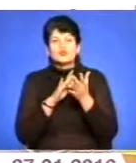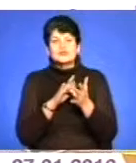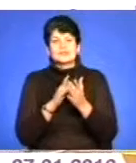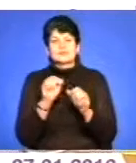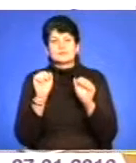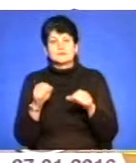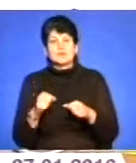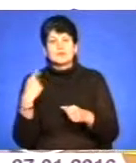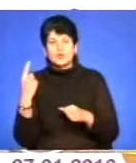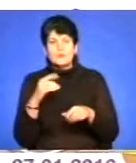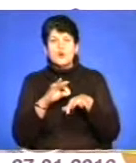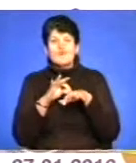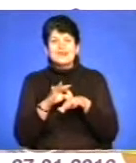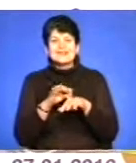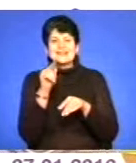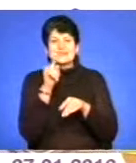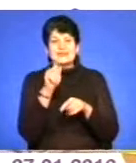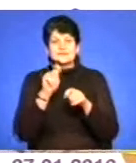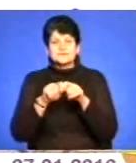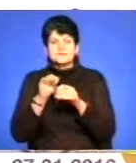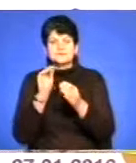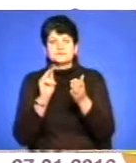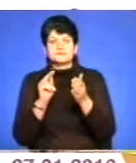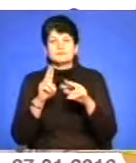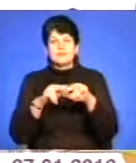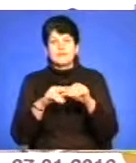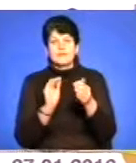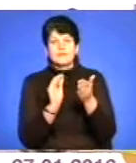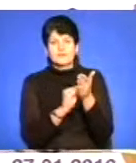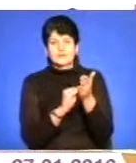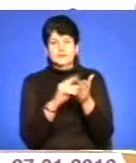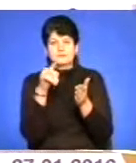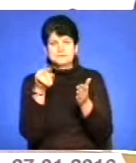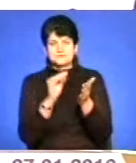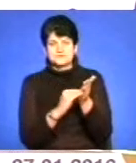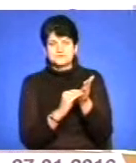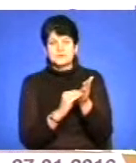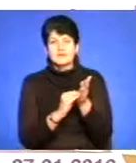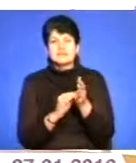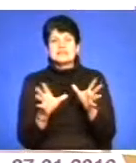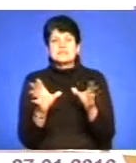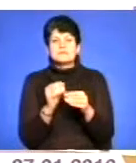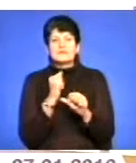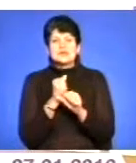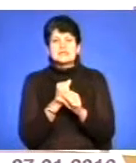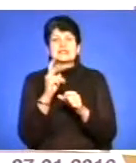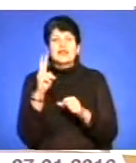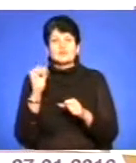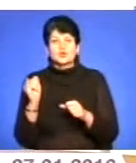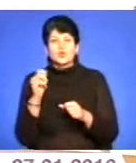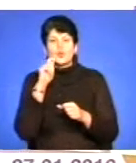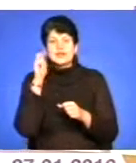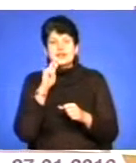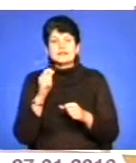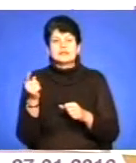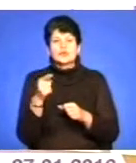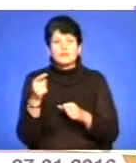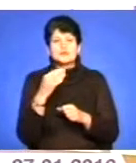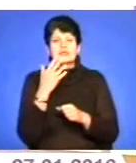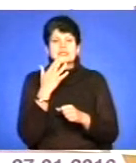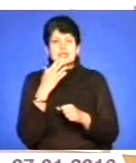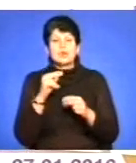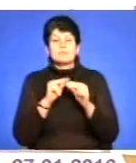області, проведенню їх інвентаризації та паспортизації. В співпраці з кафедрою географії України та туризму Тернопільського національного